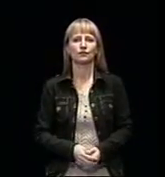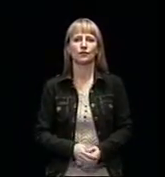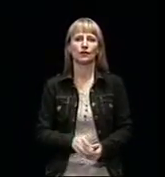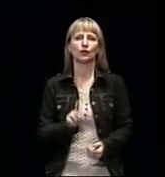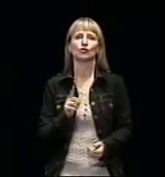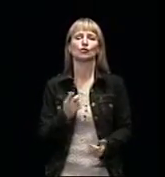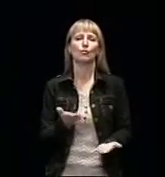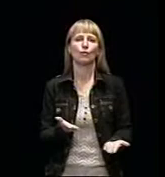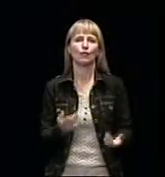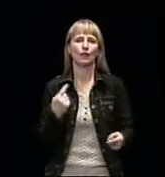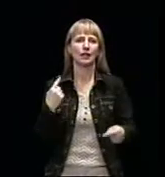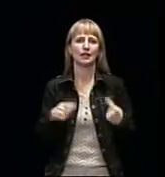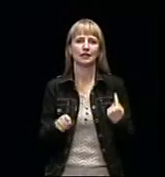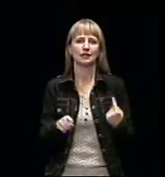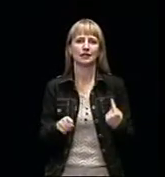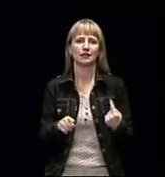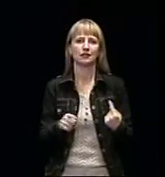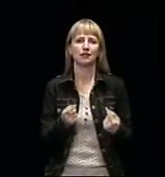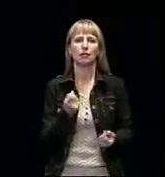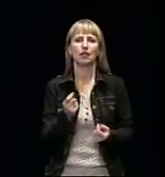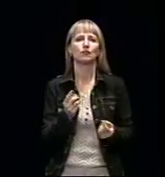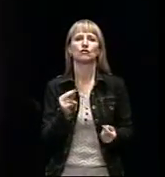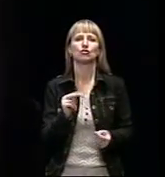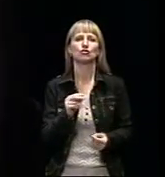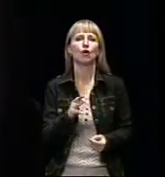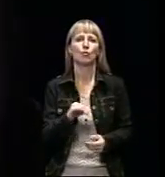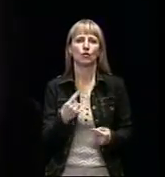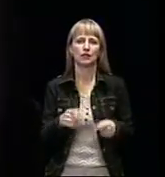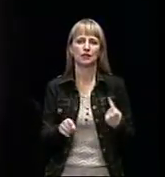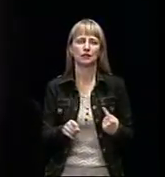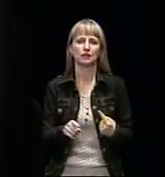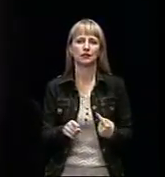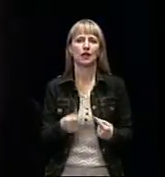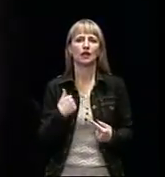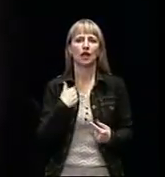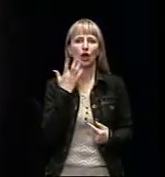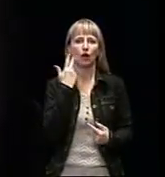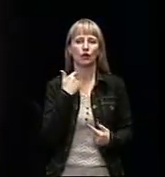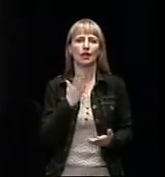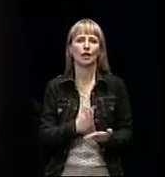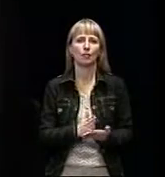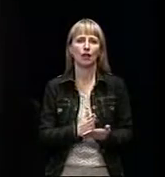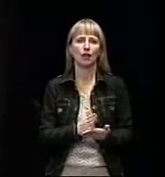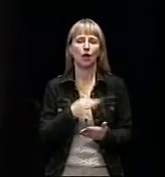чому різниця, нюанс? Надо бардов спросить, потому что я, когда имел опыт